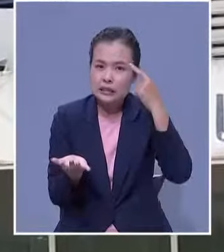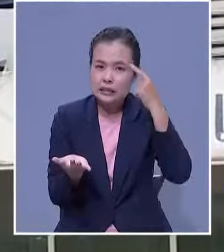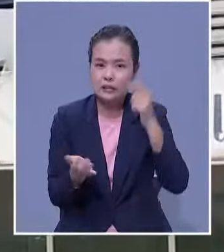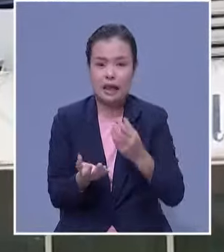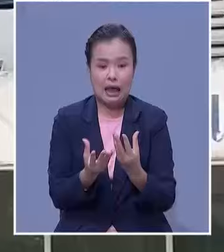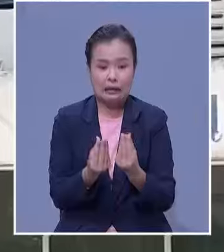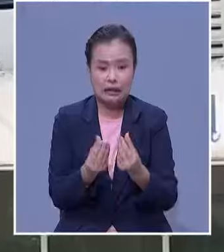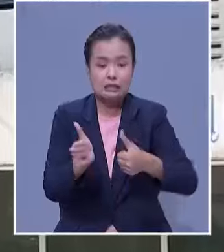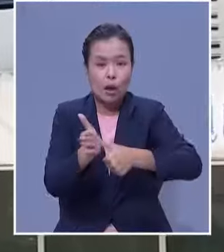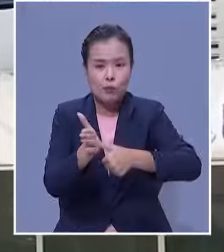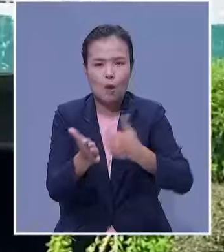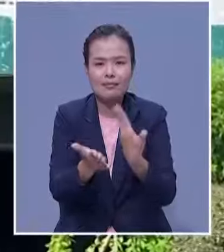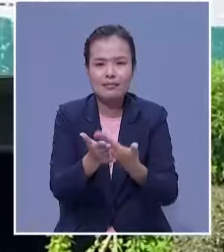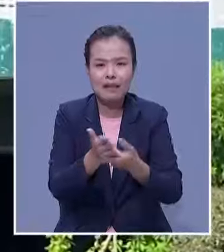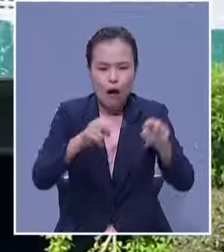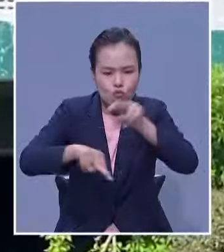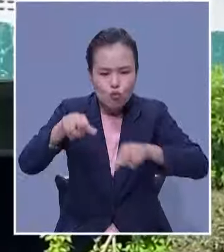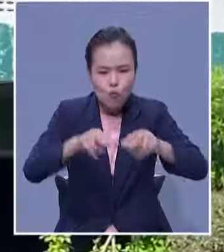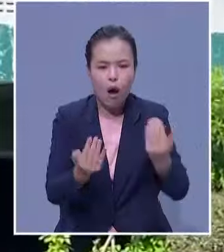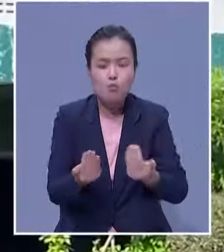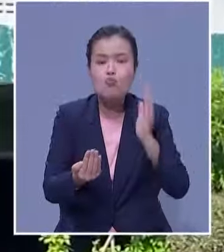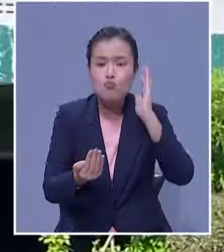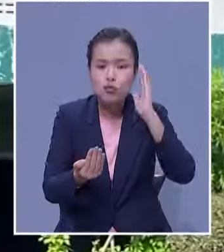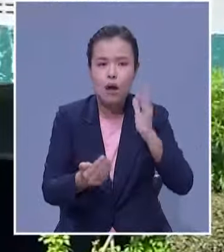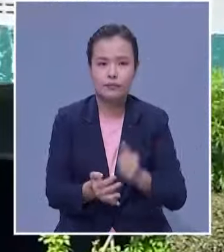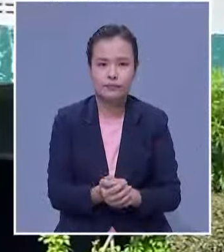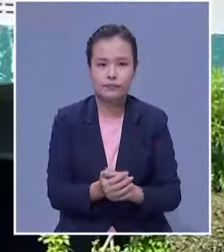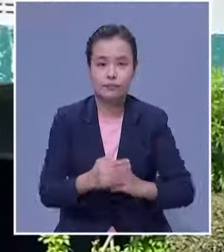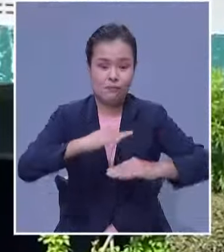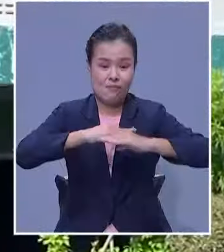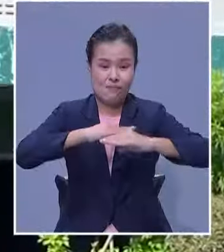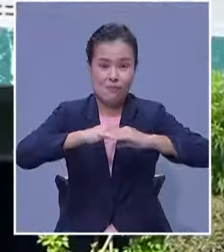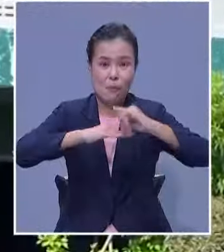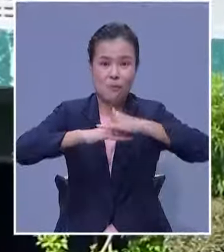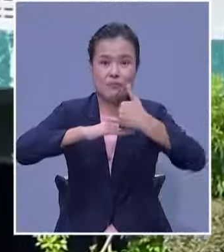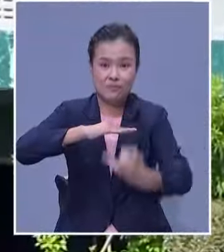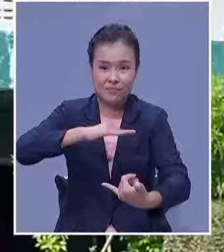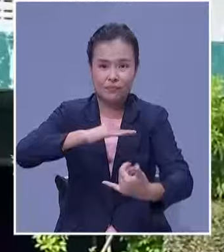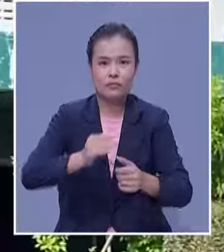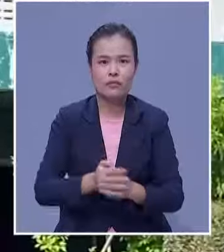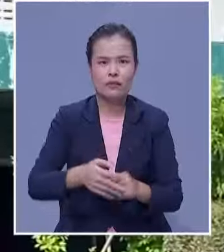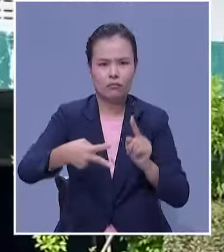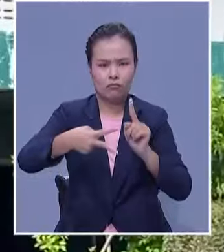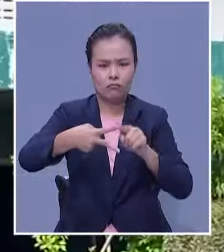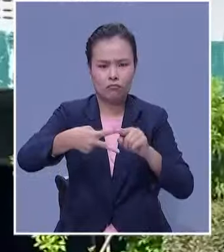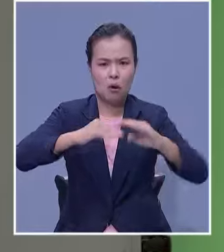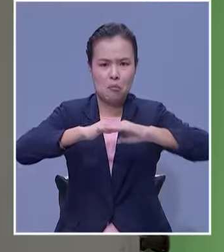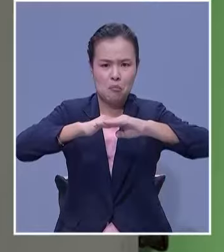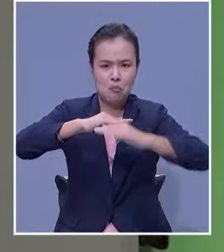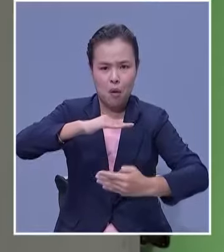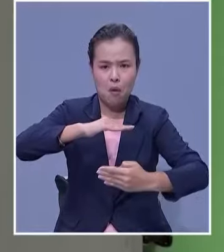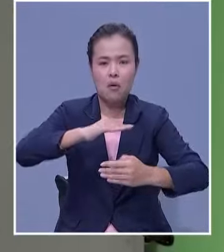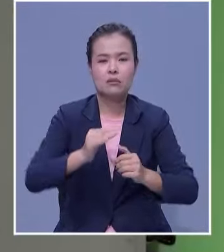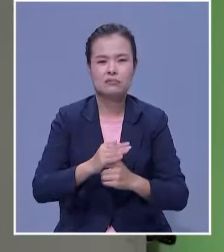าที่ดินไปจำนองเพื่อหาเงินมารักษาลูกชายเองนะครับ แล้วนี่คือสภาพของระเบียงที่น้องตกลงมาจากชั้น2ก็สูงพอสมควรนะคะที่สำคั